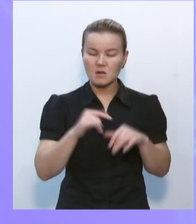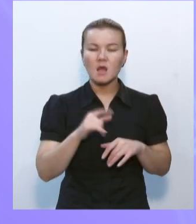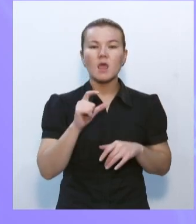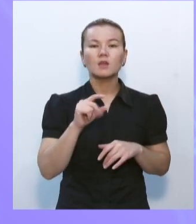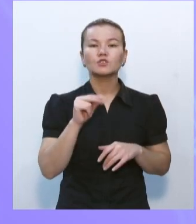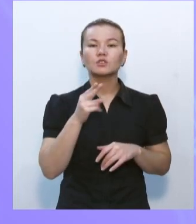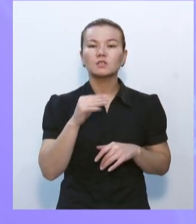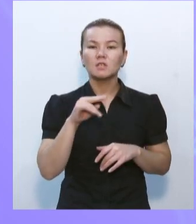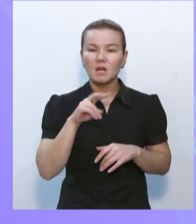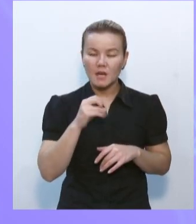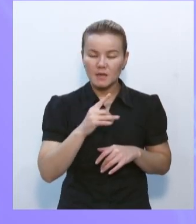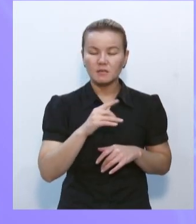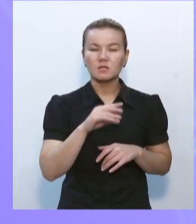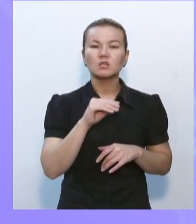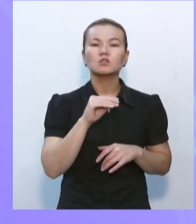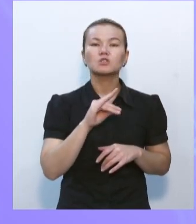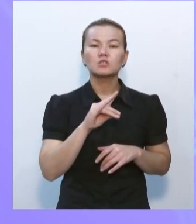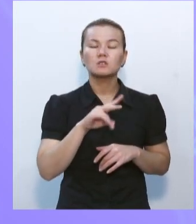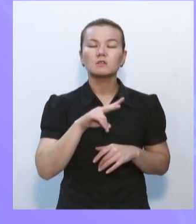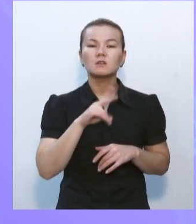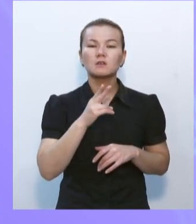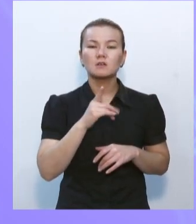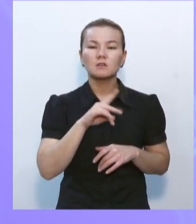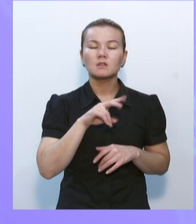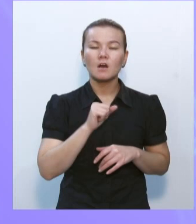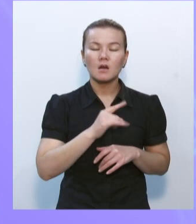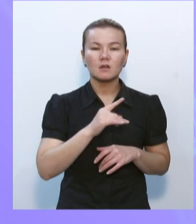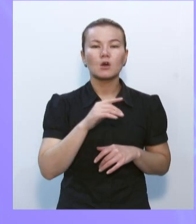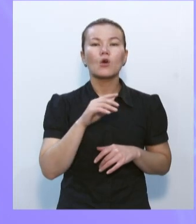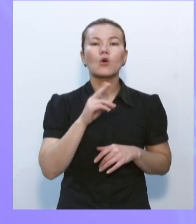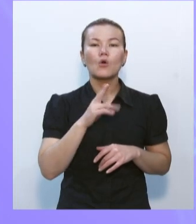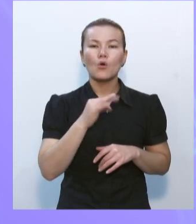эчкилер, жылкылар, койлор,